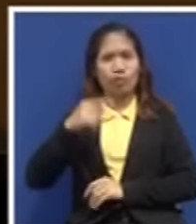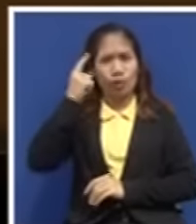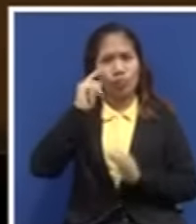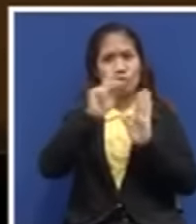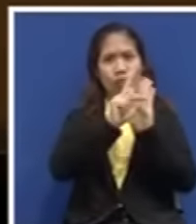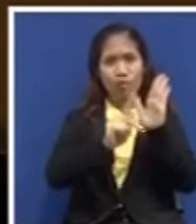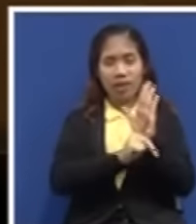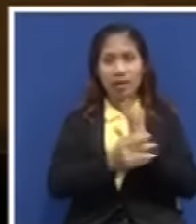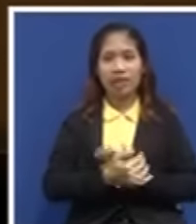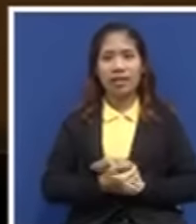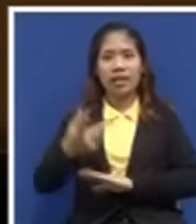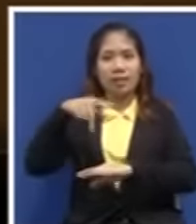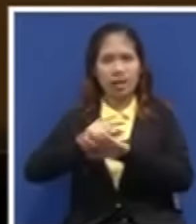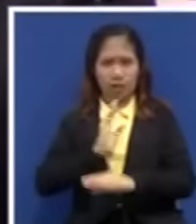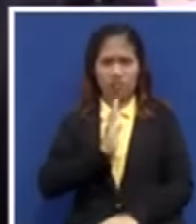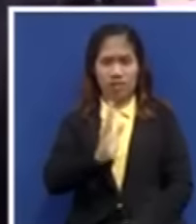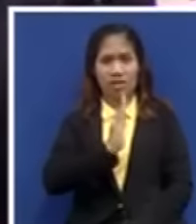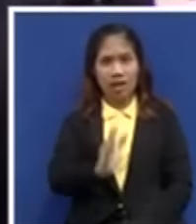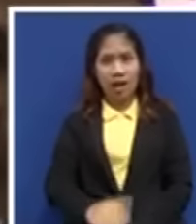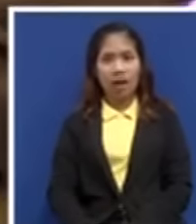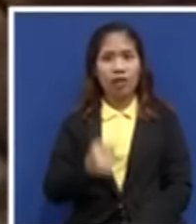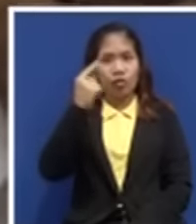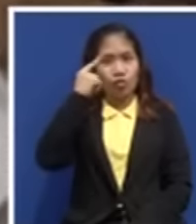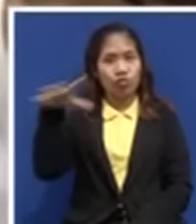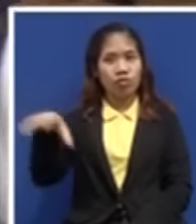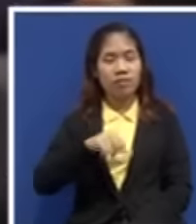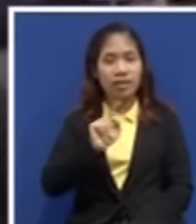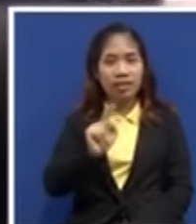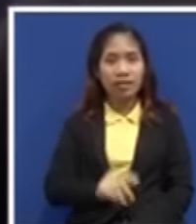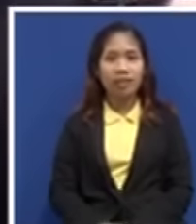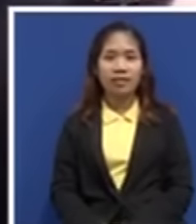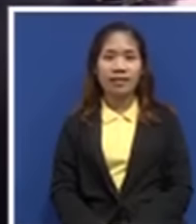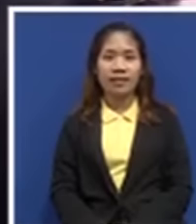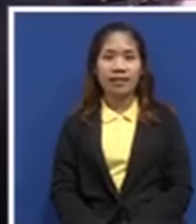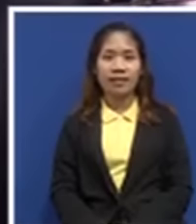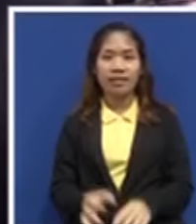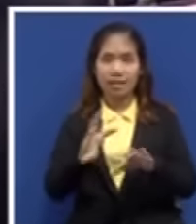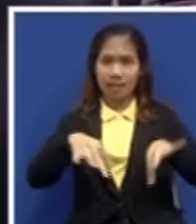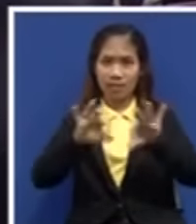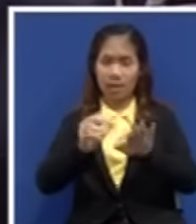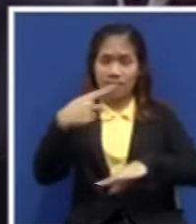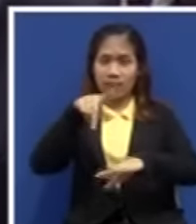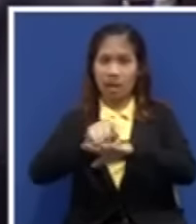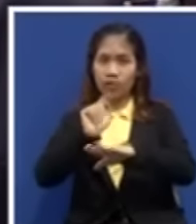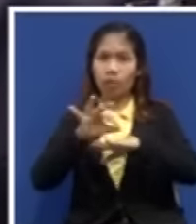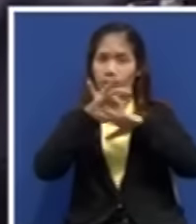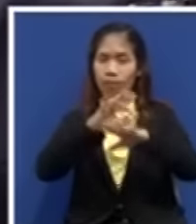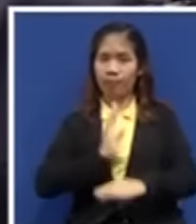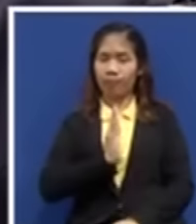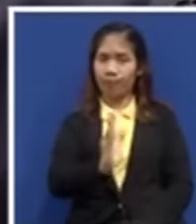านท่านเดี๋ยวเป็นกลางหน่อยท่านก็รู้ตัวท่านเองมาจากไหน กล่าวหา ใช่ไหมฮะเพราะนั้นท่านวางตัวเป็นกลางด้วยน